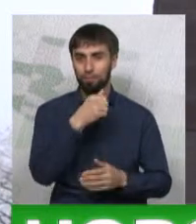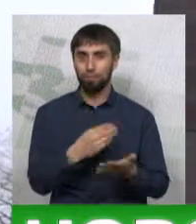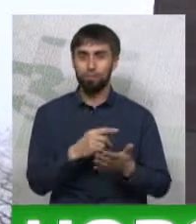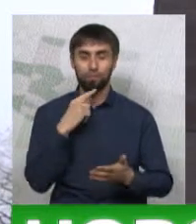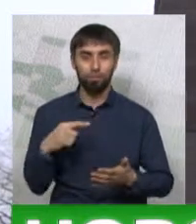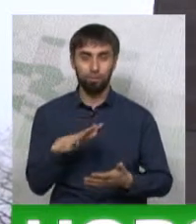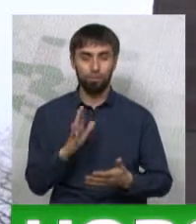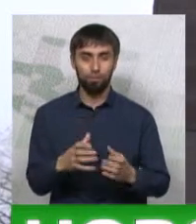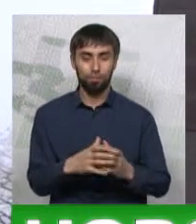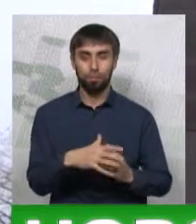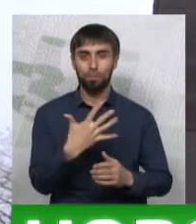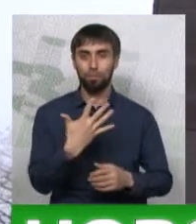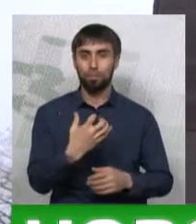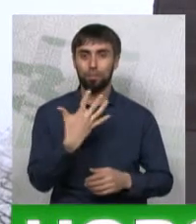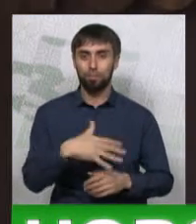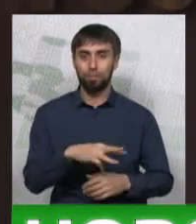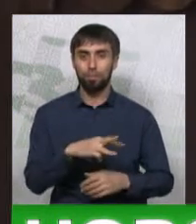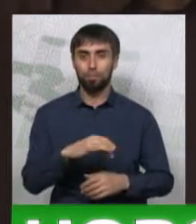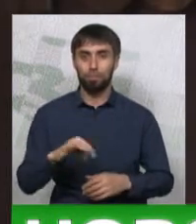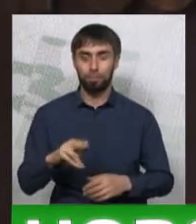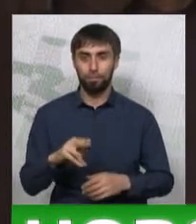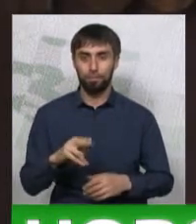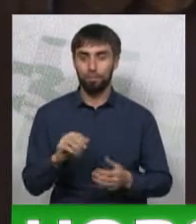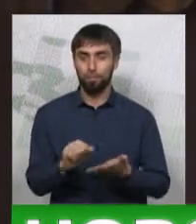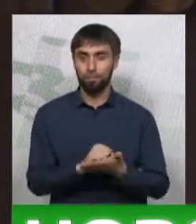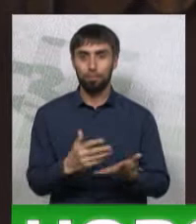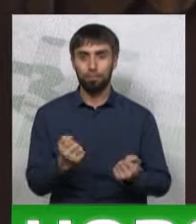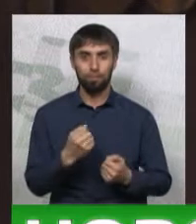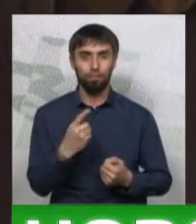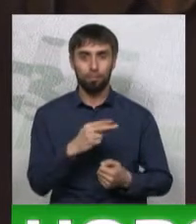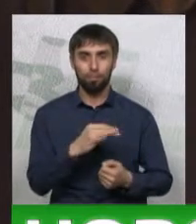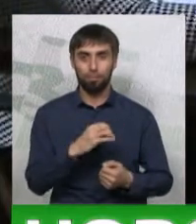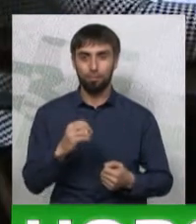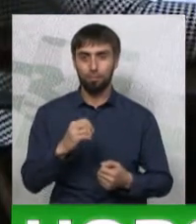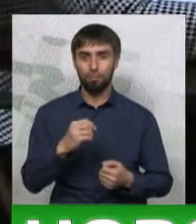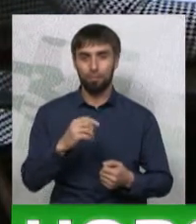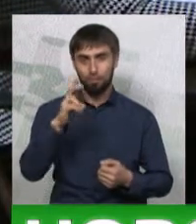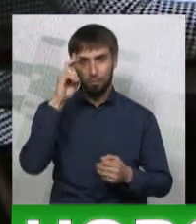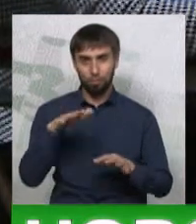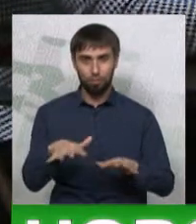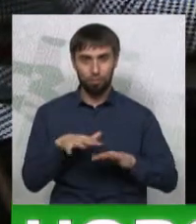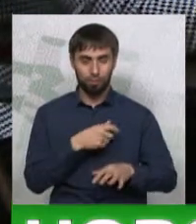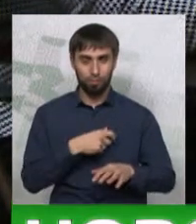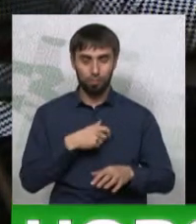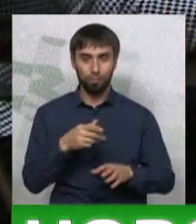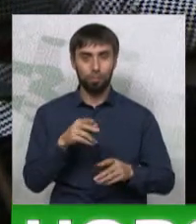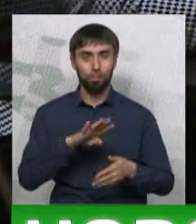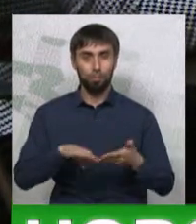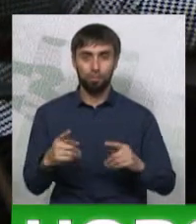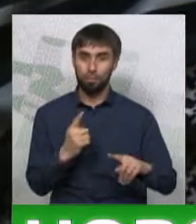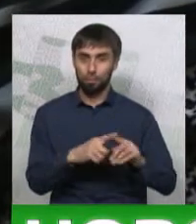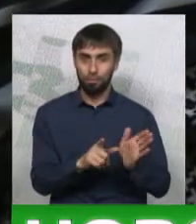бюджете составят почти 550 миллиардов рублей. Документ принят в первом чтении Госдумы. После индексации, по информации